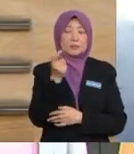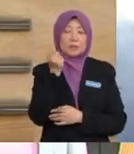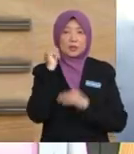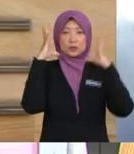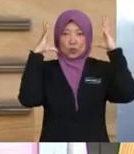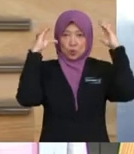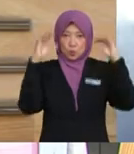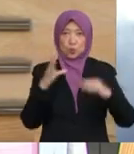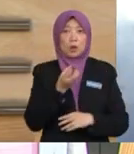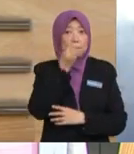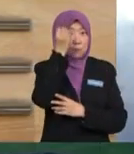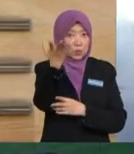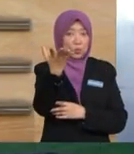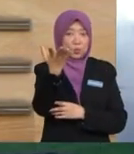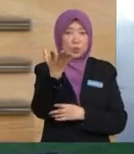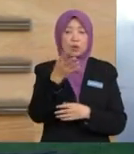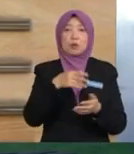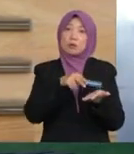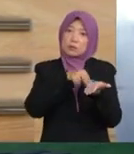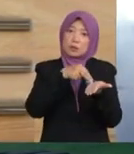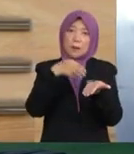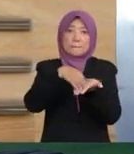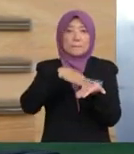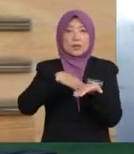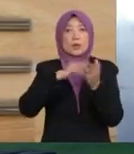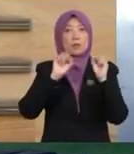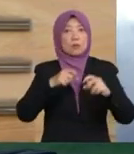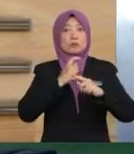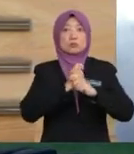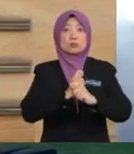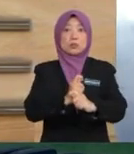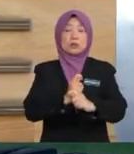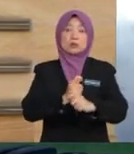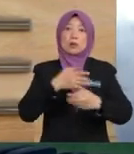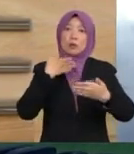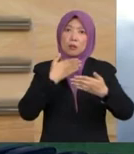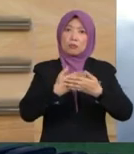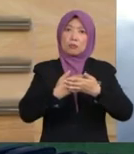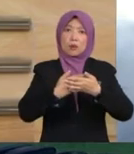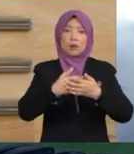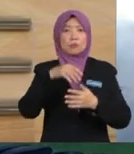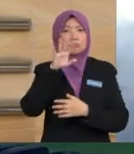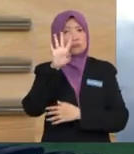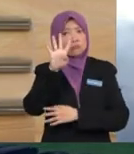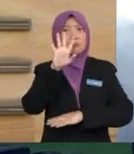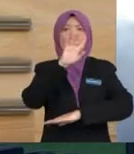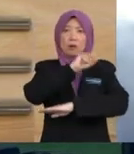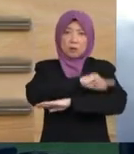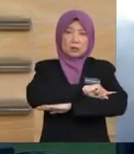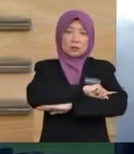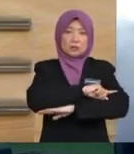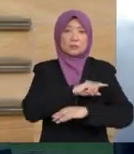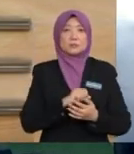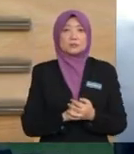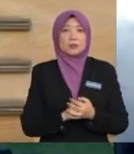Cikgu Nisa, krim mentega ini boleh kekal selama 3 hingga 4 hari. Ya, betul. Dan ianya